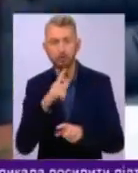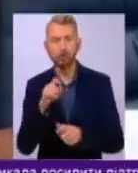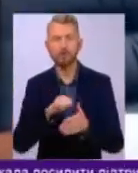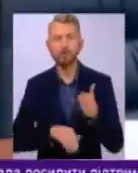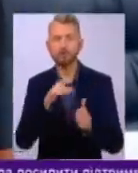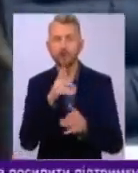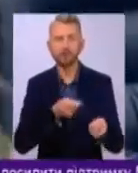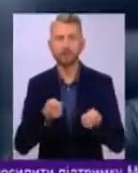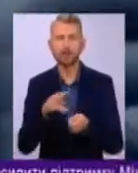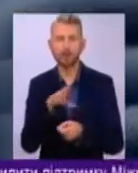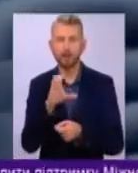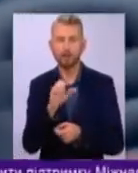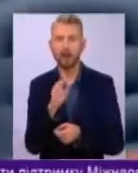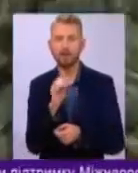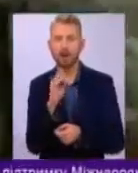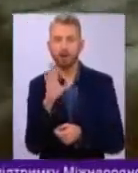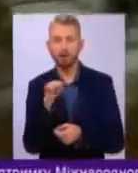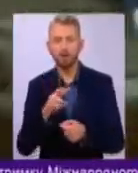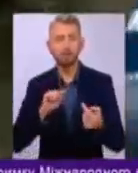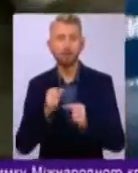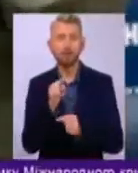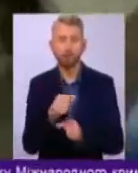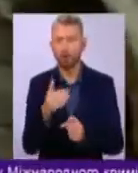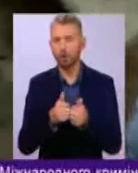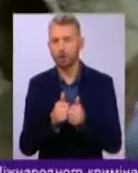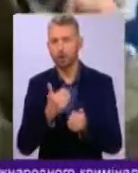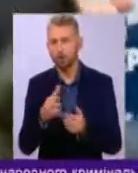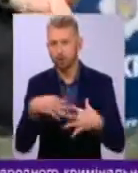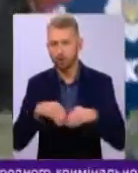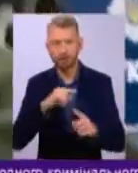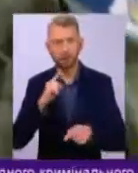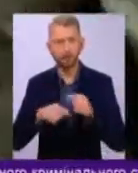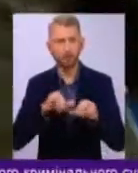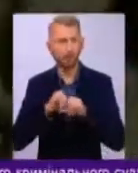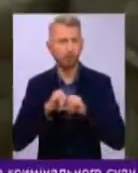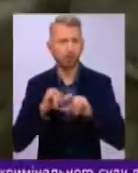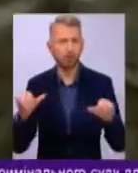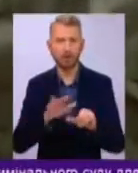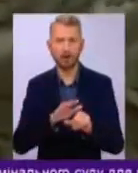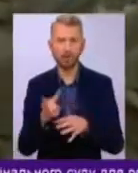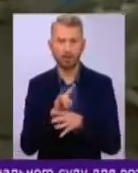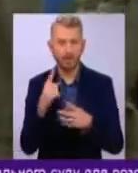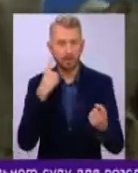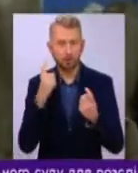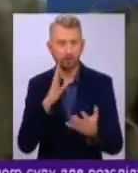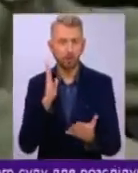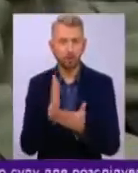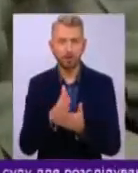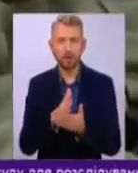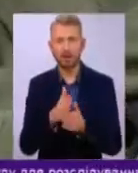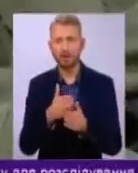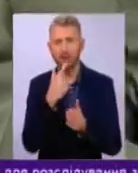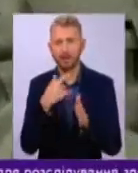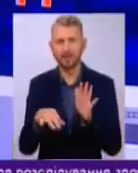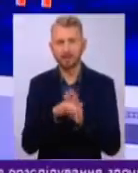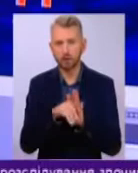часу керування МВС Аваковим проти нього, його колег та родини постійно поширюється недостовірна інформація, спрямована на дискредитацію його